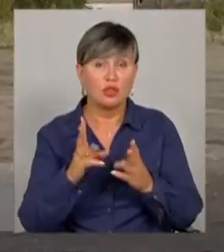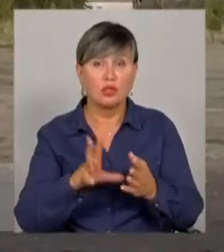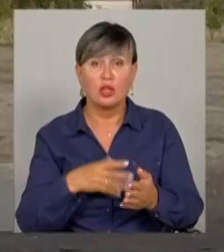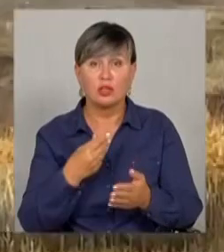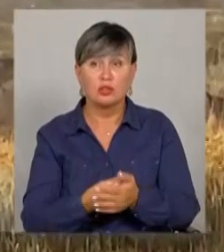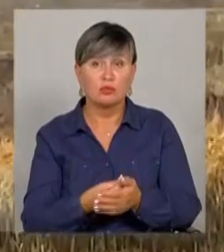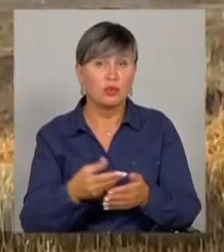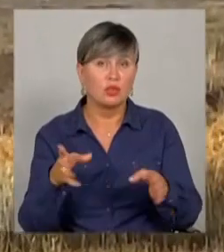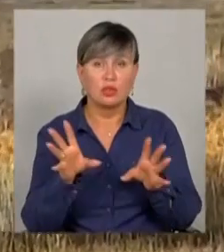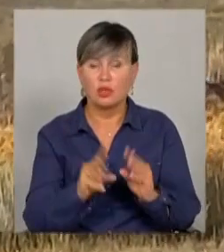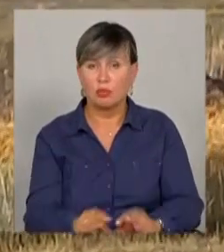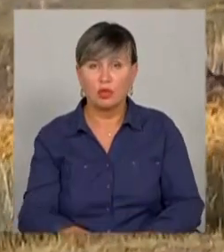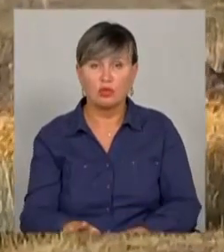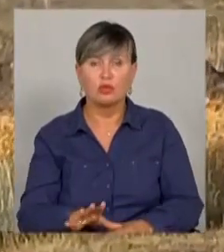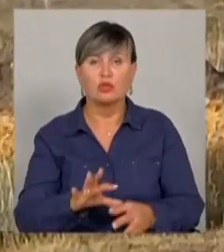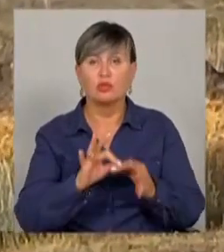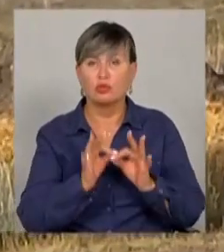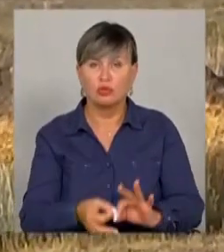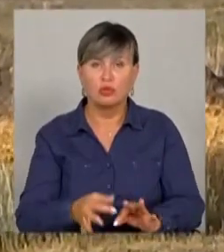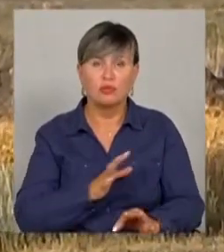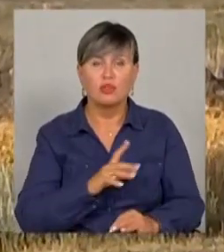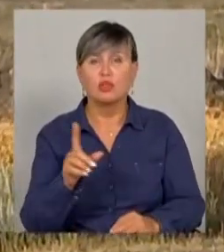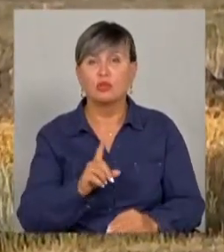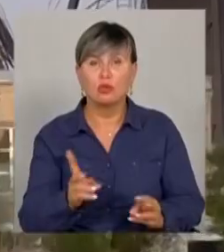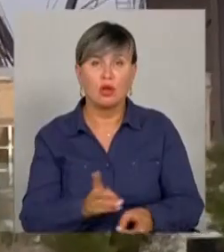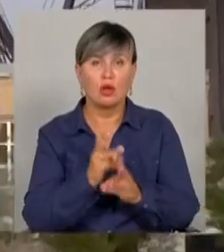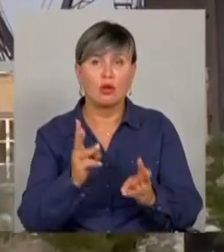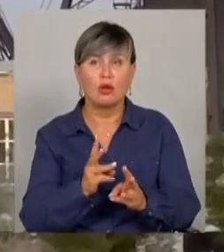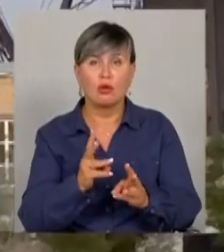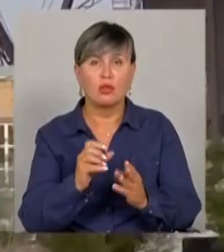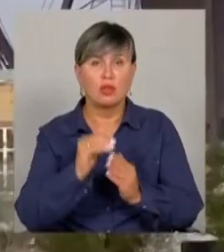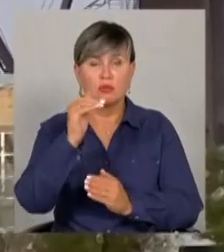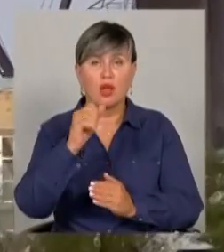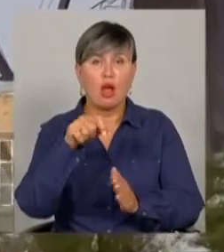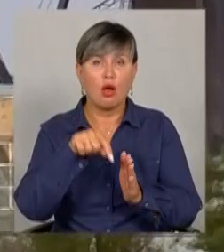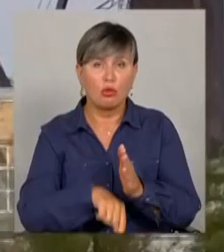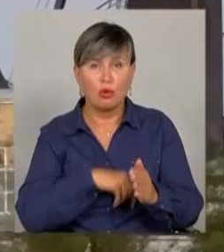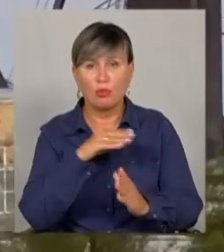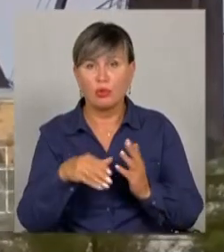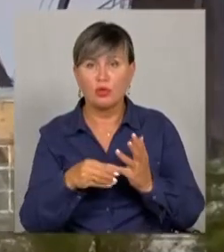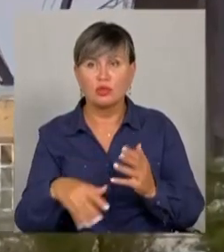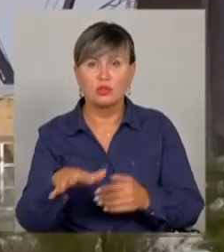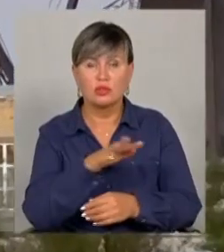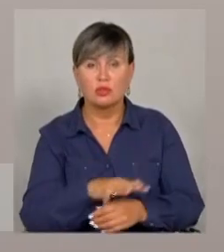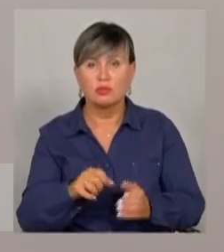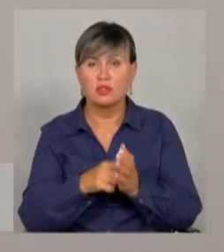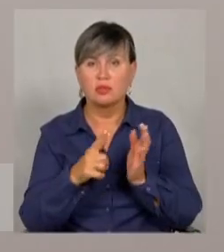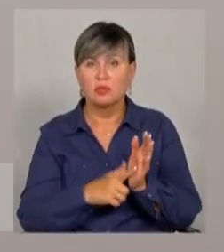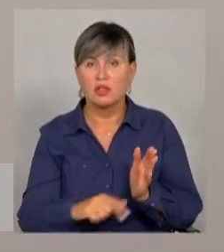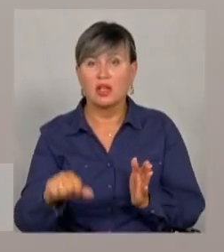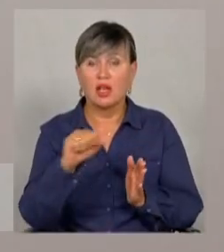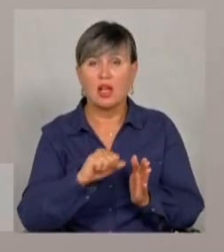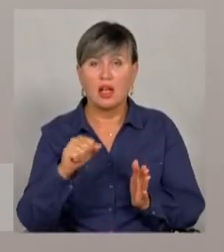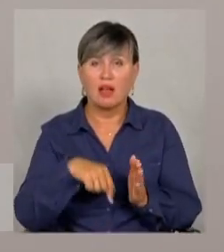не локализован. Его тушение осложняется тем, что огонь не на поверхности, а глубоко под землей. Напомню, 17 августа на